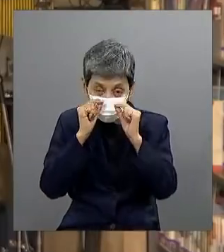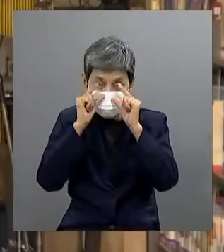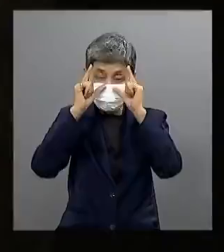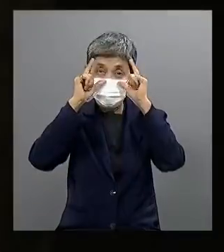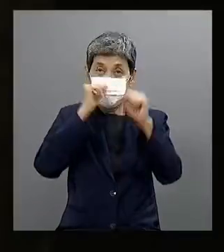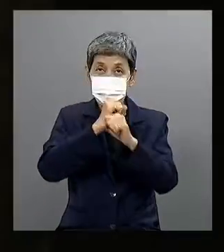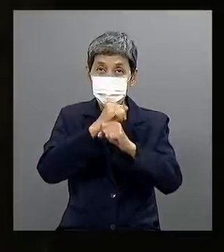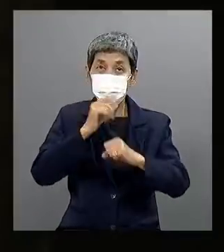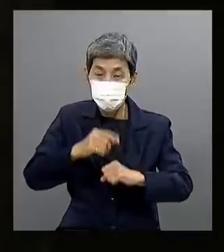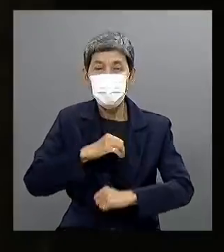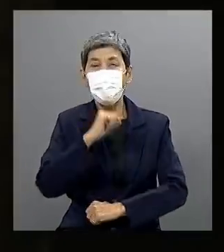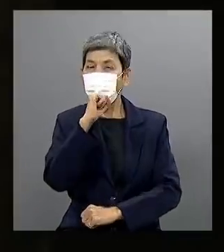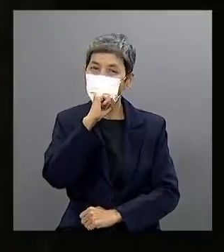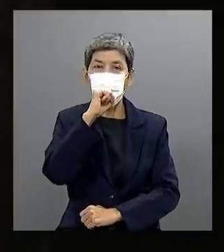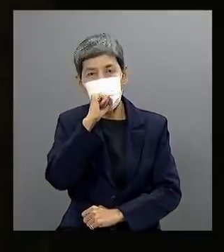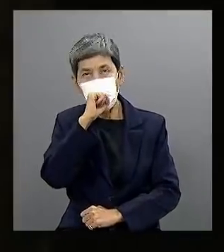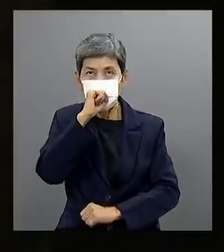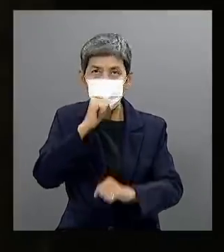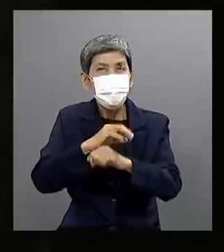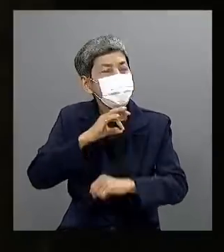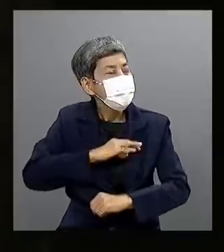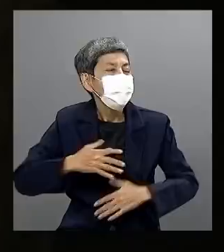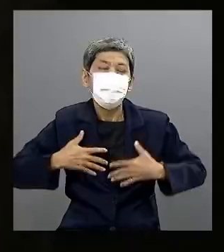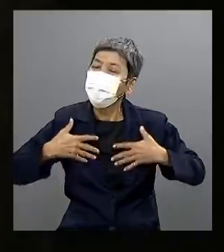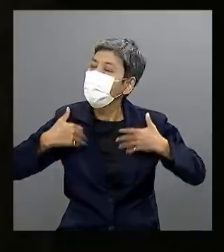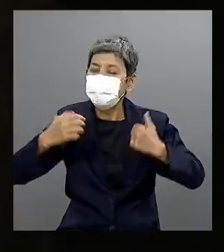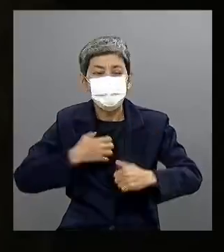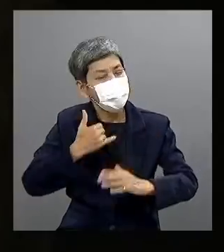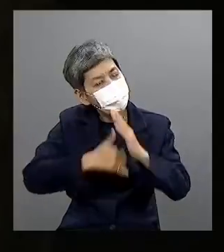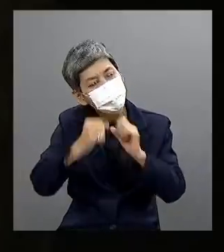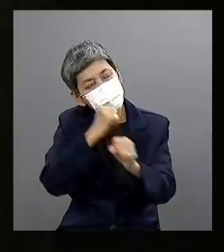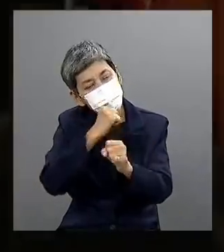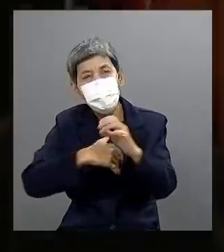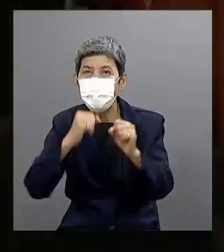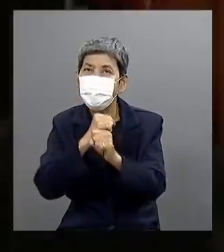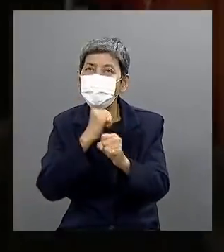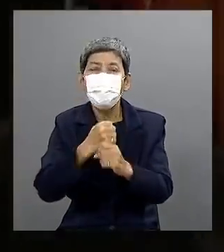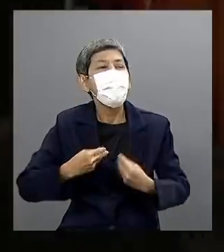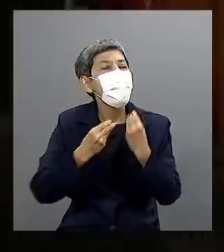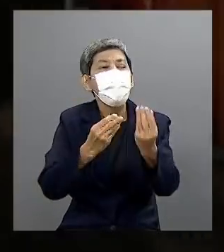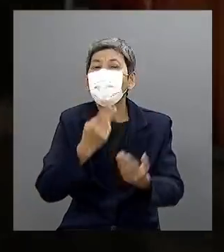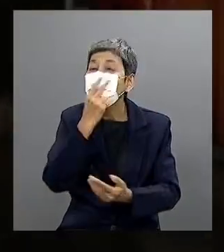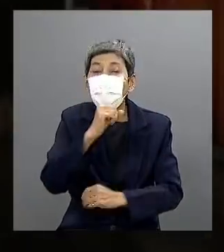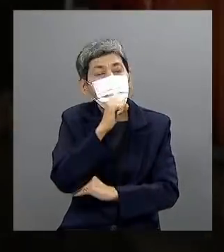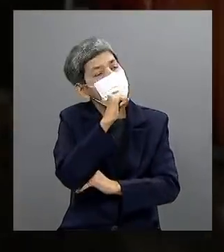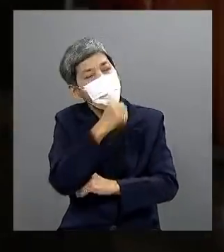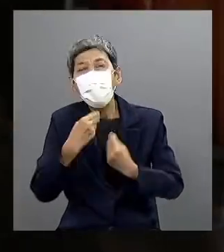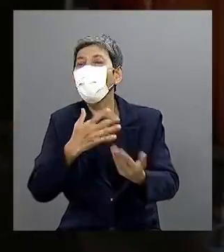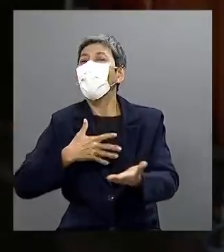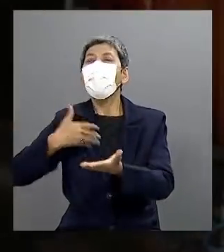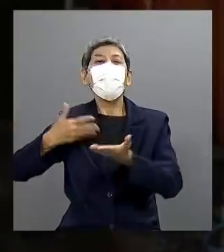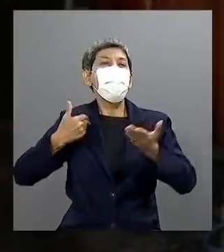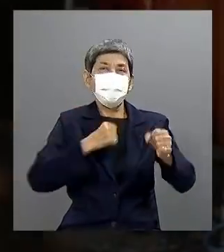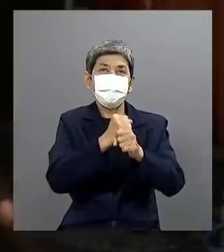ไปร้องเพลงเนี่ยมันทำให้เรารู้สึกสดชื่นอยากจะออกไปทำงานอยากจะไปมอบความสุขให้กับคนโดยเฉพาะเพลงที่ตัวเอง